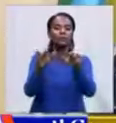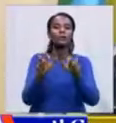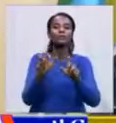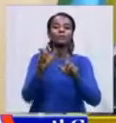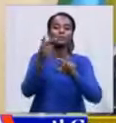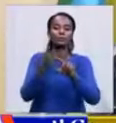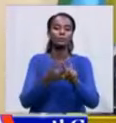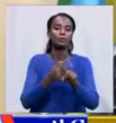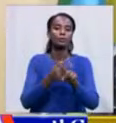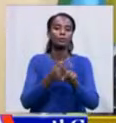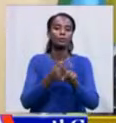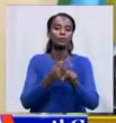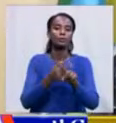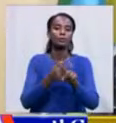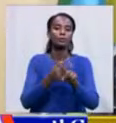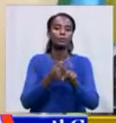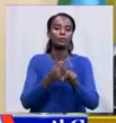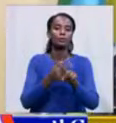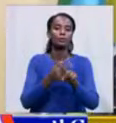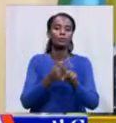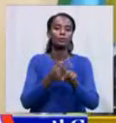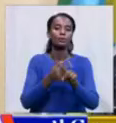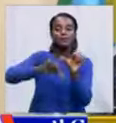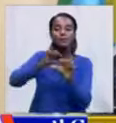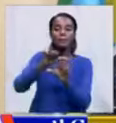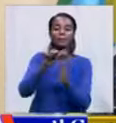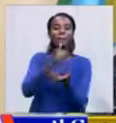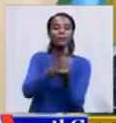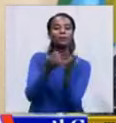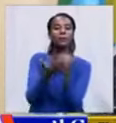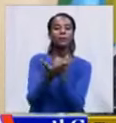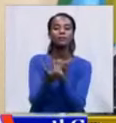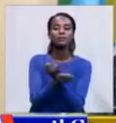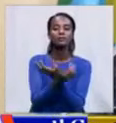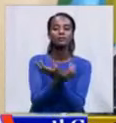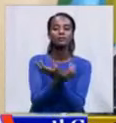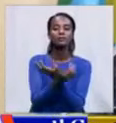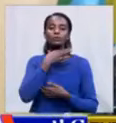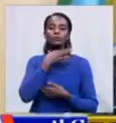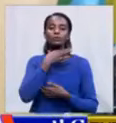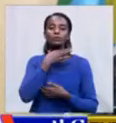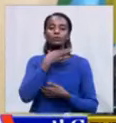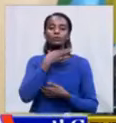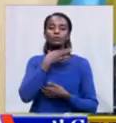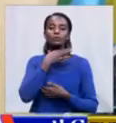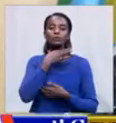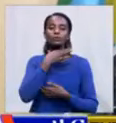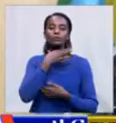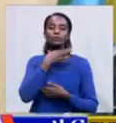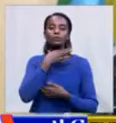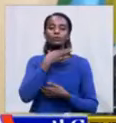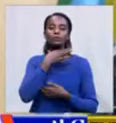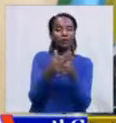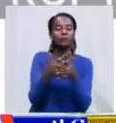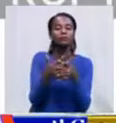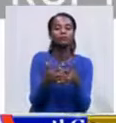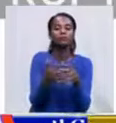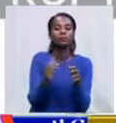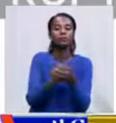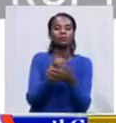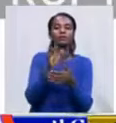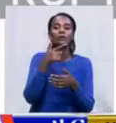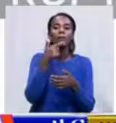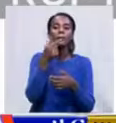ወር ለየት የሚል ስለሆነ እርስ በርስ የመተባበሩን ጉዳይ ሙስሊም ክርስቲያን ሳንል የመተባበሩን ጉዳይ አደራ ነው ምንለው።